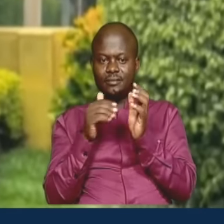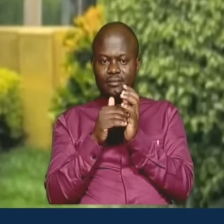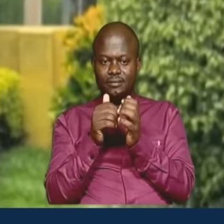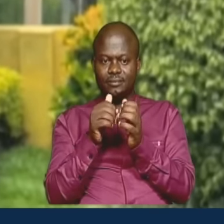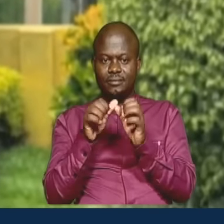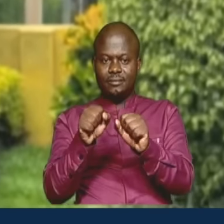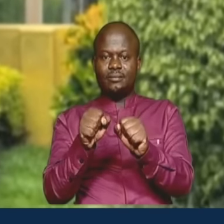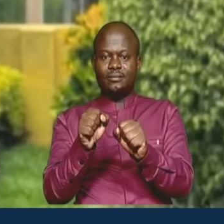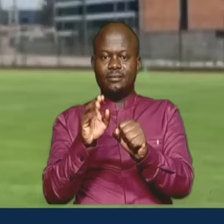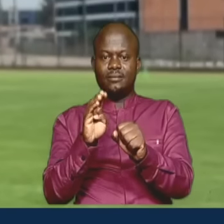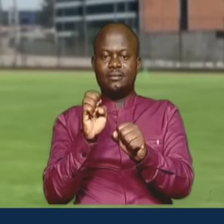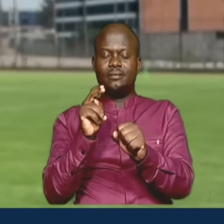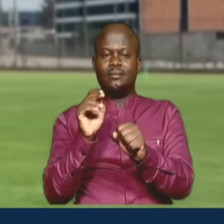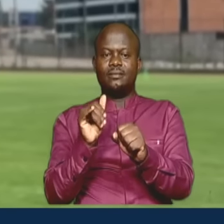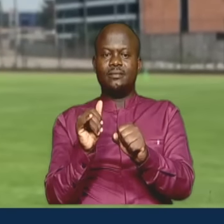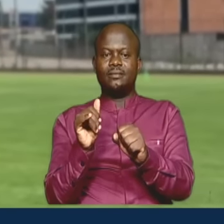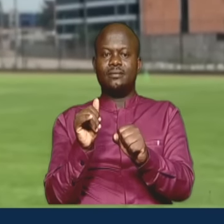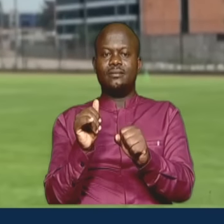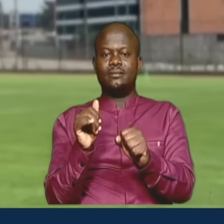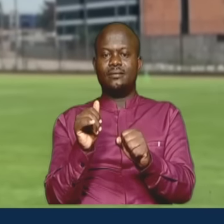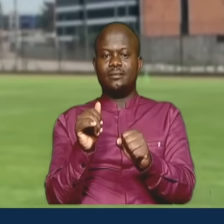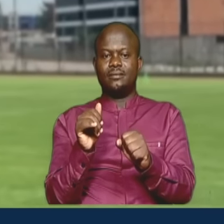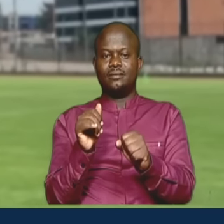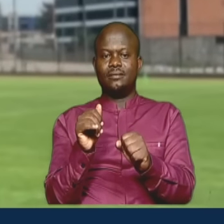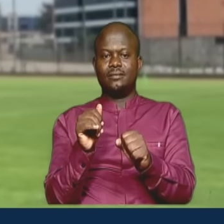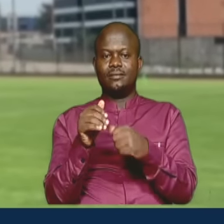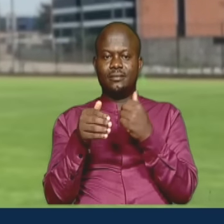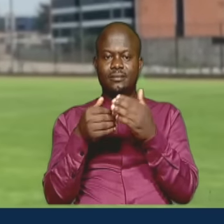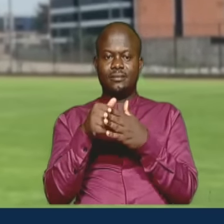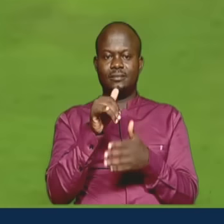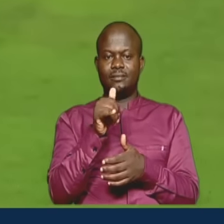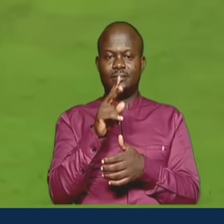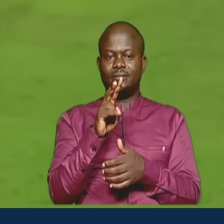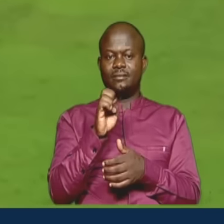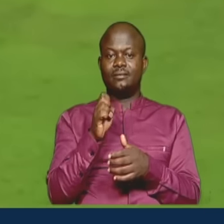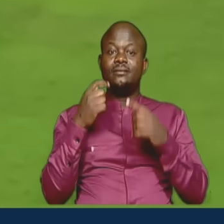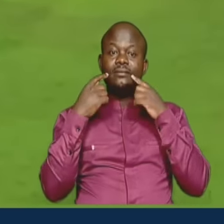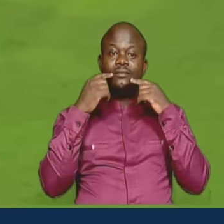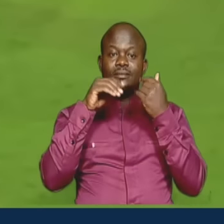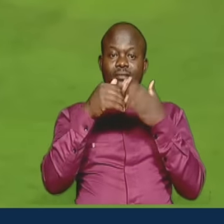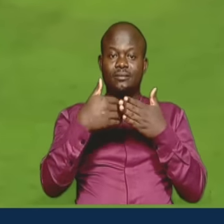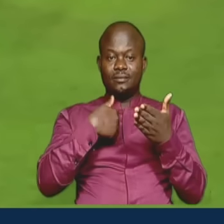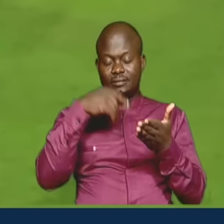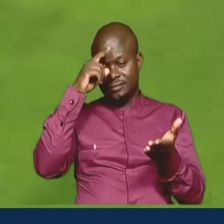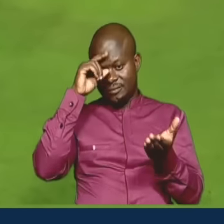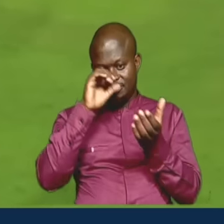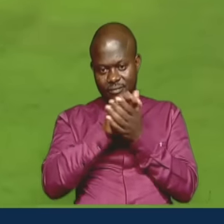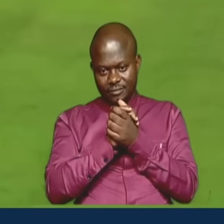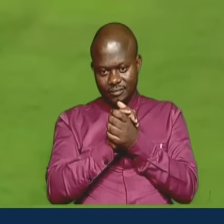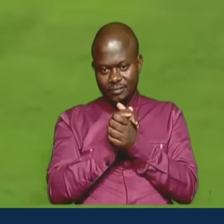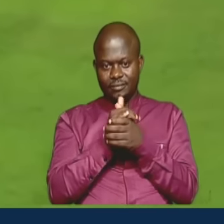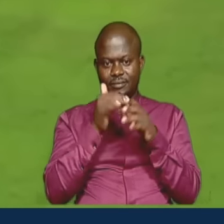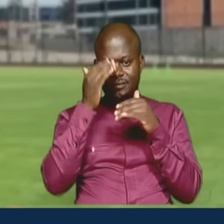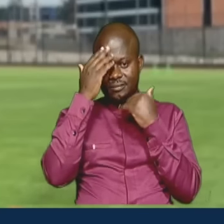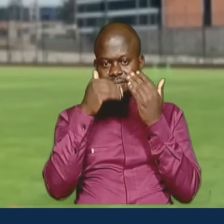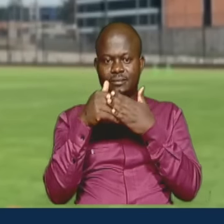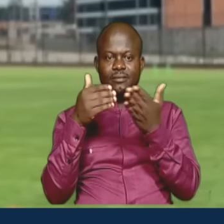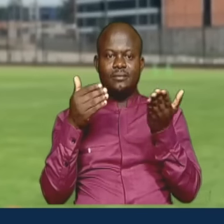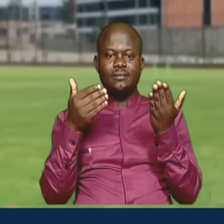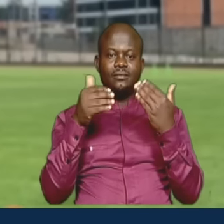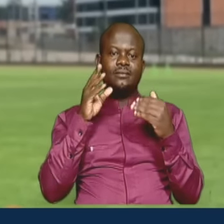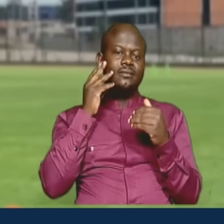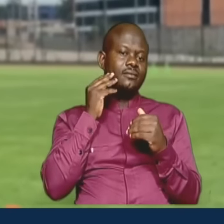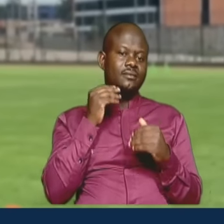idufatire Benin banganye. Umutoza w'Amavubi wungirije Yves Rwasamanzi atangaza ko afitiye icyizere abakinnyi kuko bamaze kumenyerana. Abakinnyi